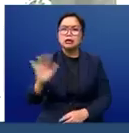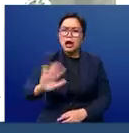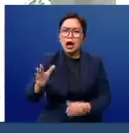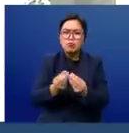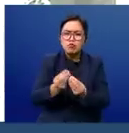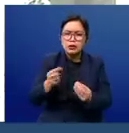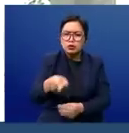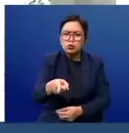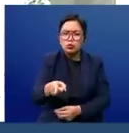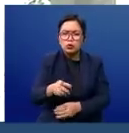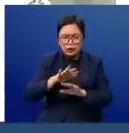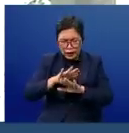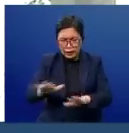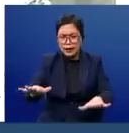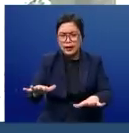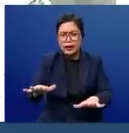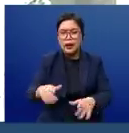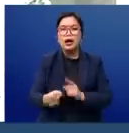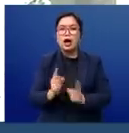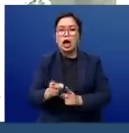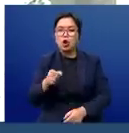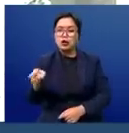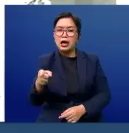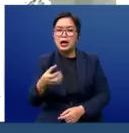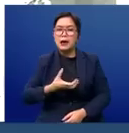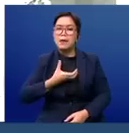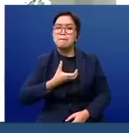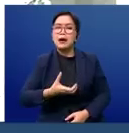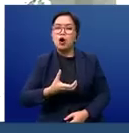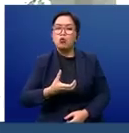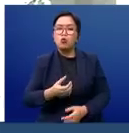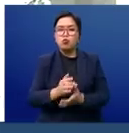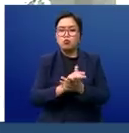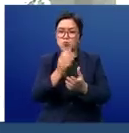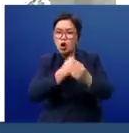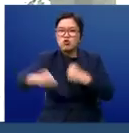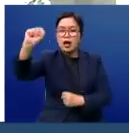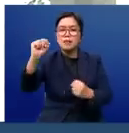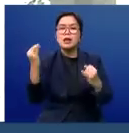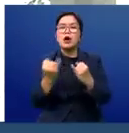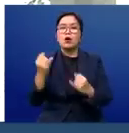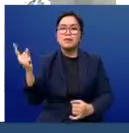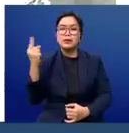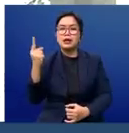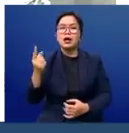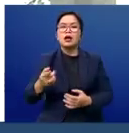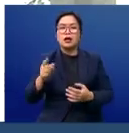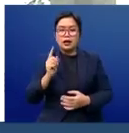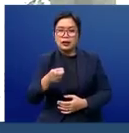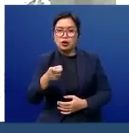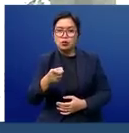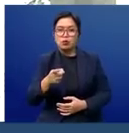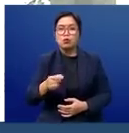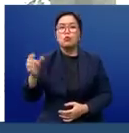makar sederhana kalau ada tindakan makar maka perlu ada ya sikap dan karakter penyelenggara hukum